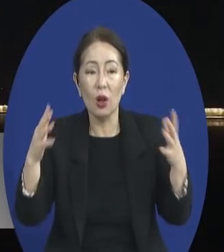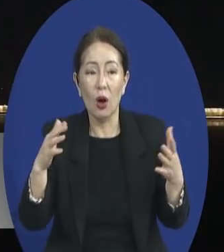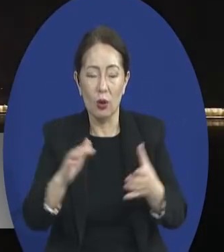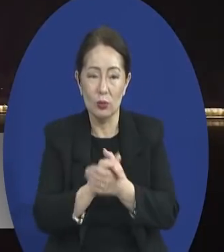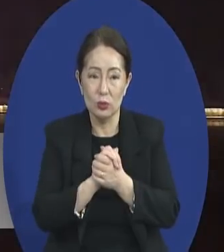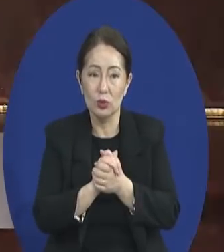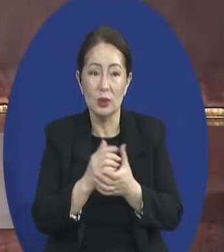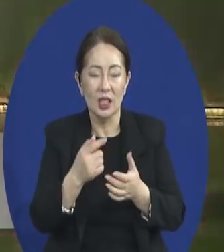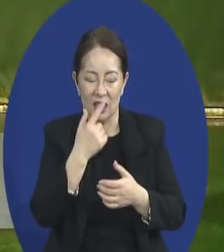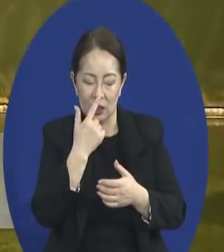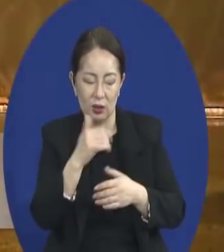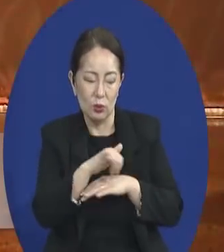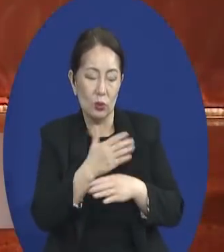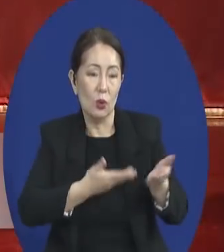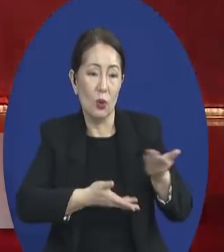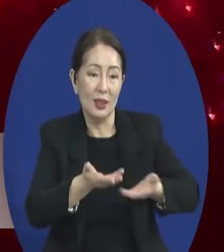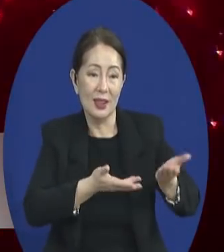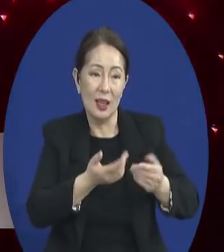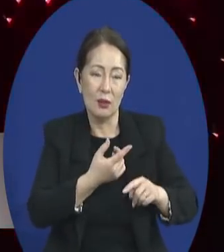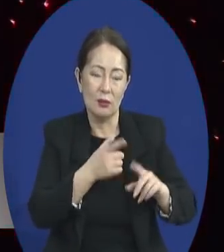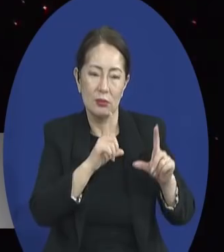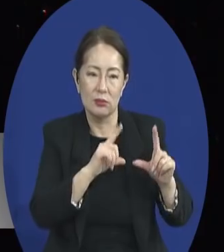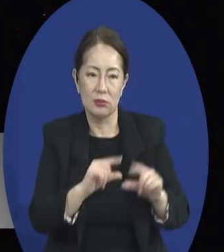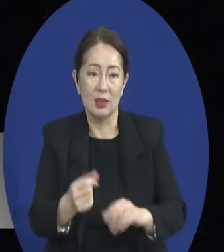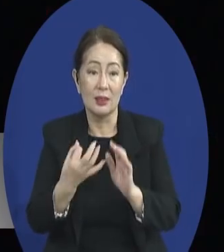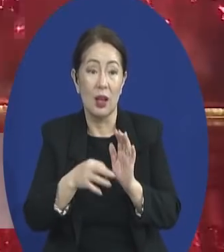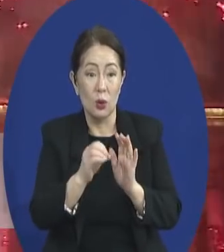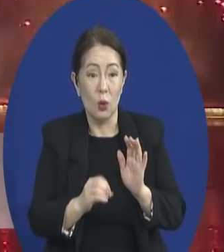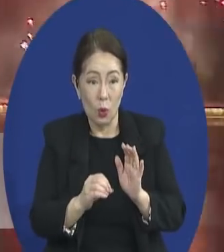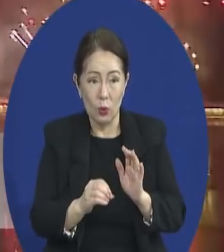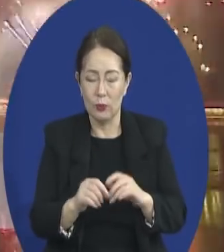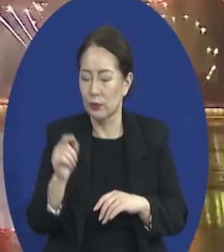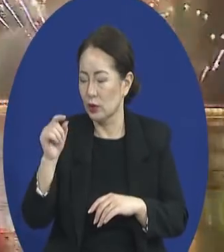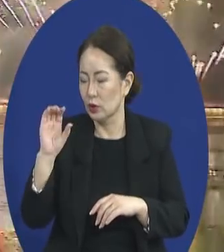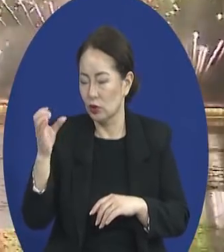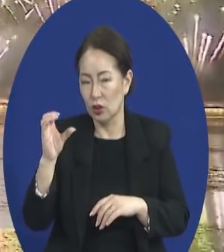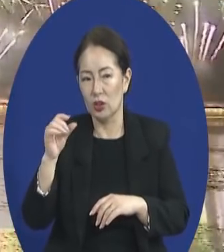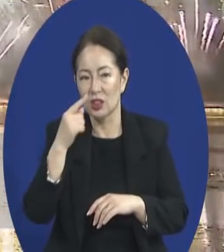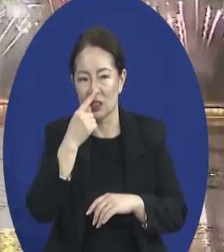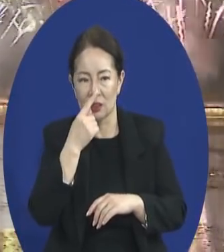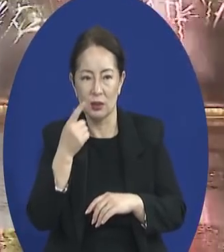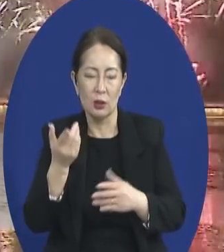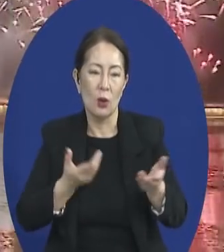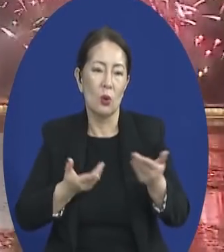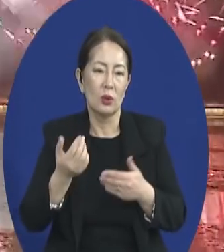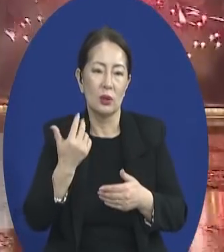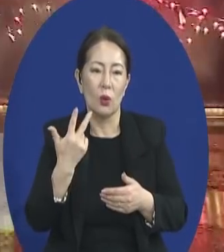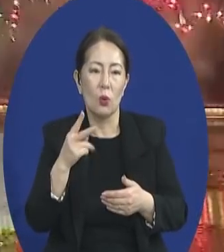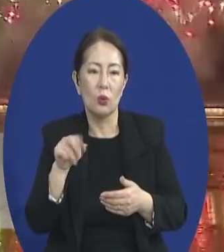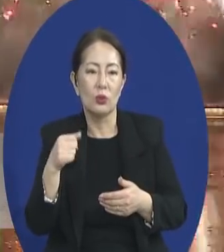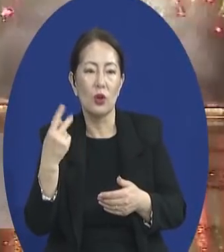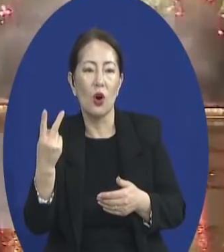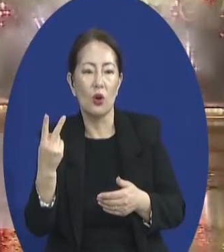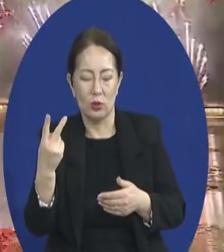ард улстай хийх худалдаагаа 80% бууруулжээ. Энэ нь Умар Солонгос Хятадтай хийх худалдаагаа 3.2% бууруулсан гэсэн